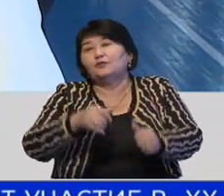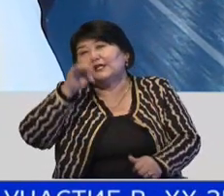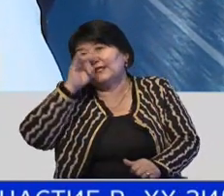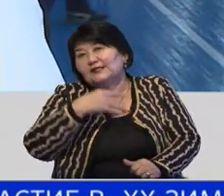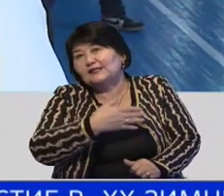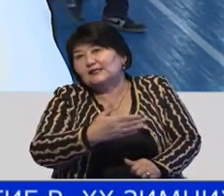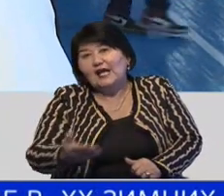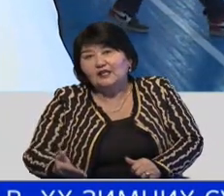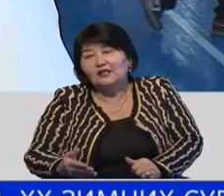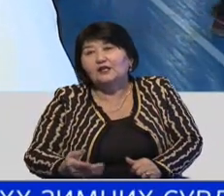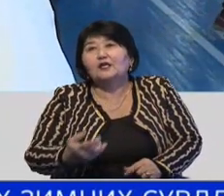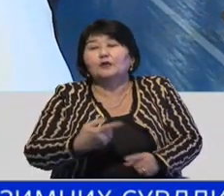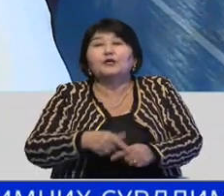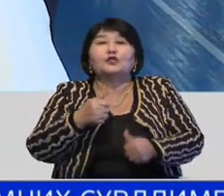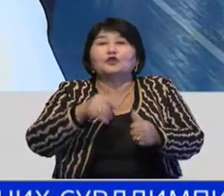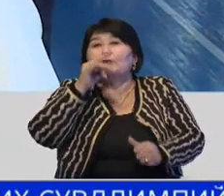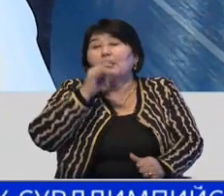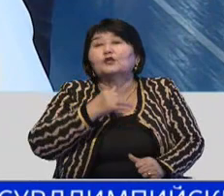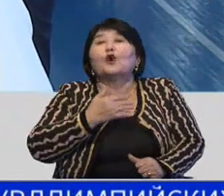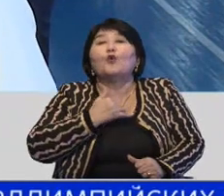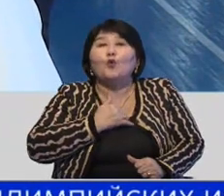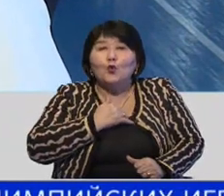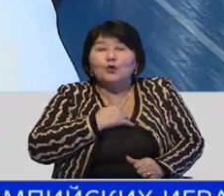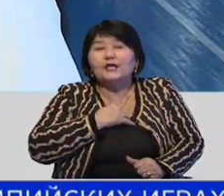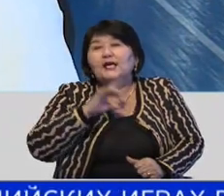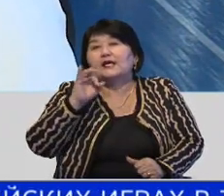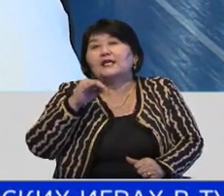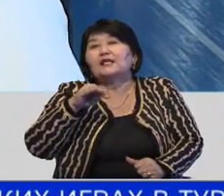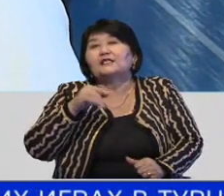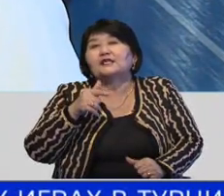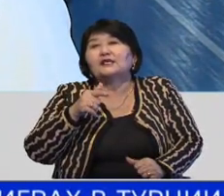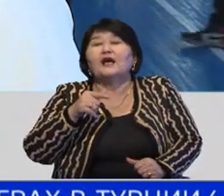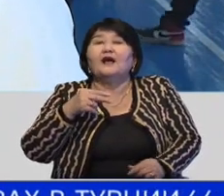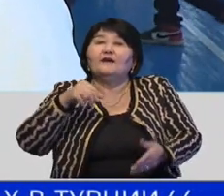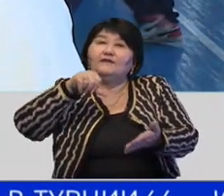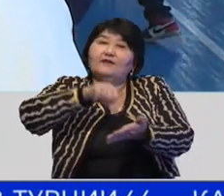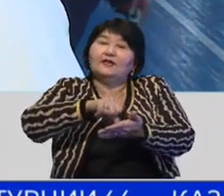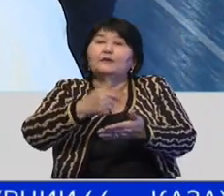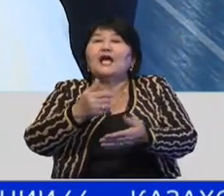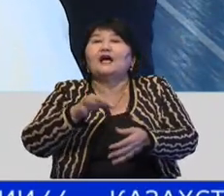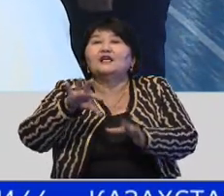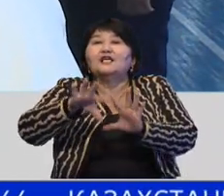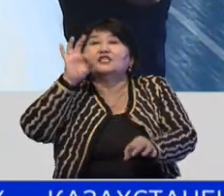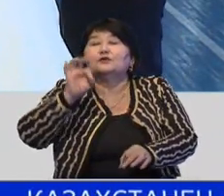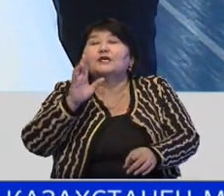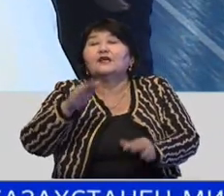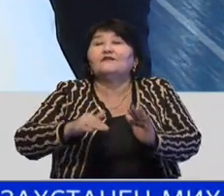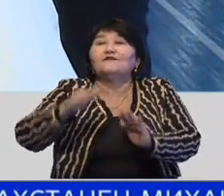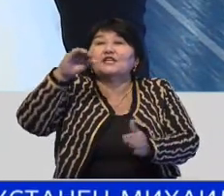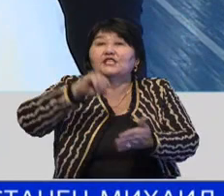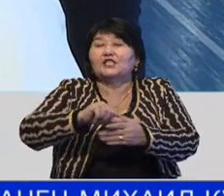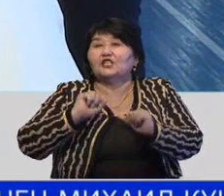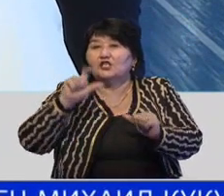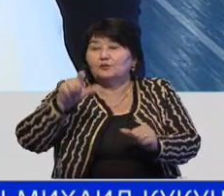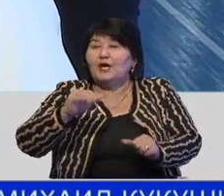Казахстана. Потому что чемпионаты Казахстана у нас рейтинг влияет на жеребьевку. Чем выше стоит